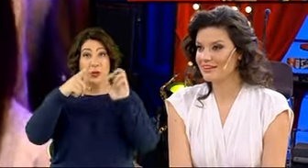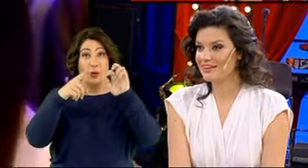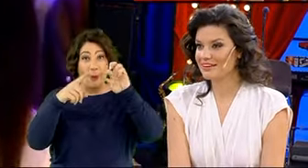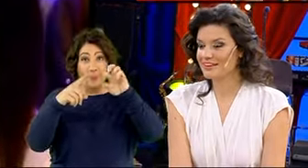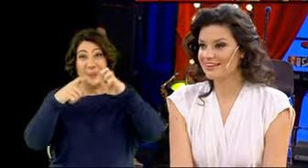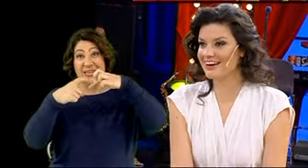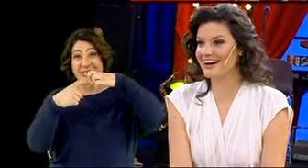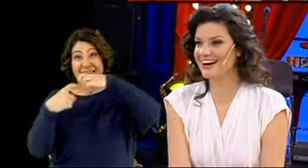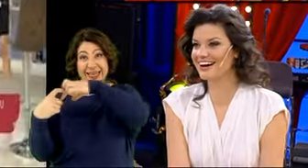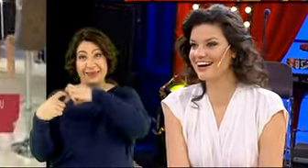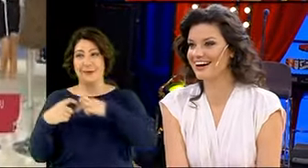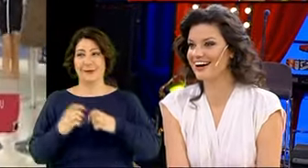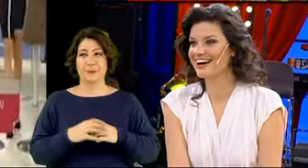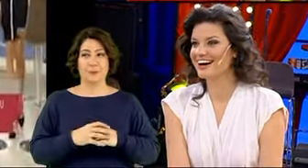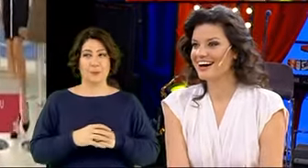Top bırak.